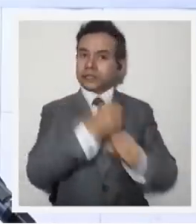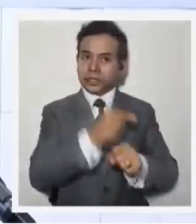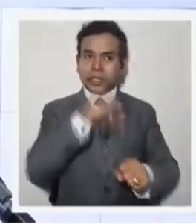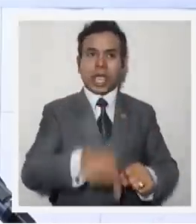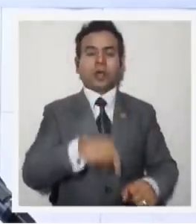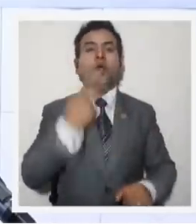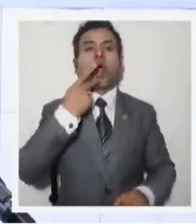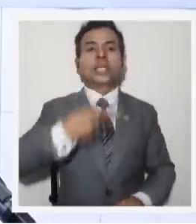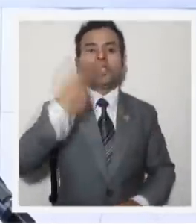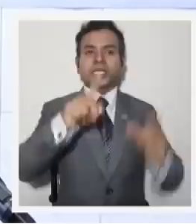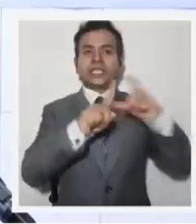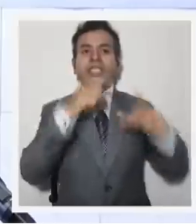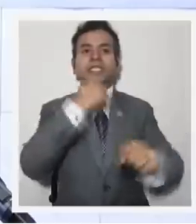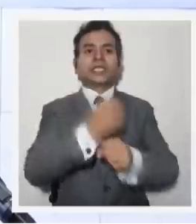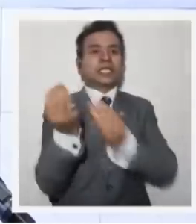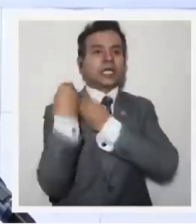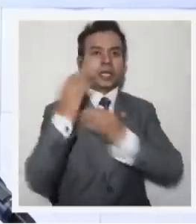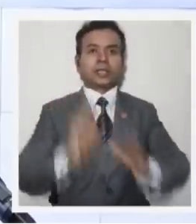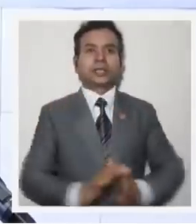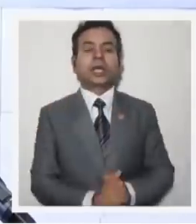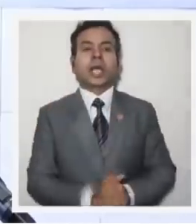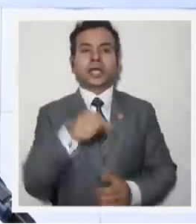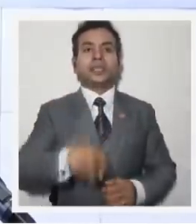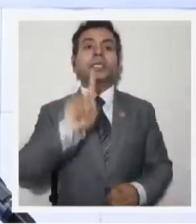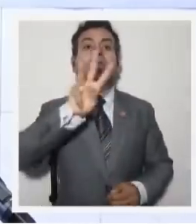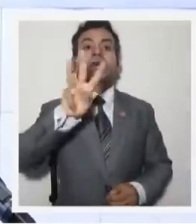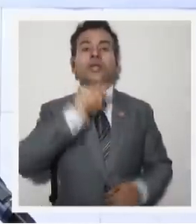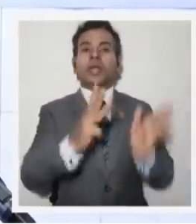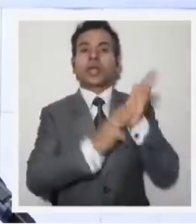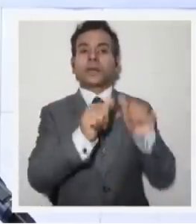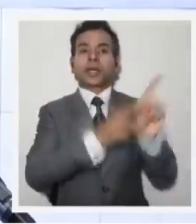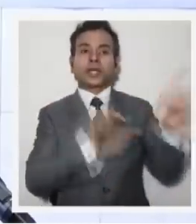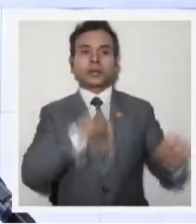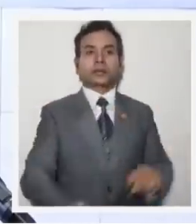অধিদপ্তর, তবে আমি এখন মহাপরিচালকের দায়িত্বে আছি। আজ